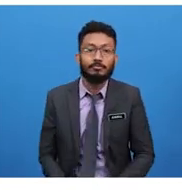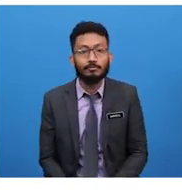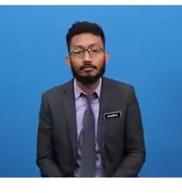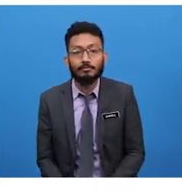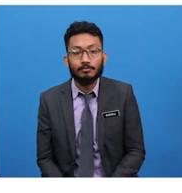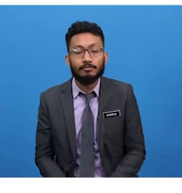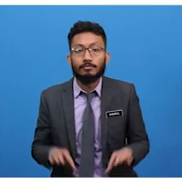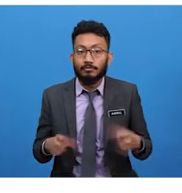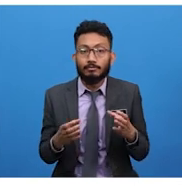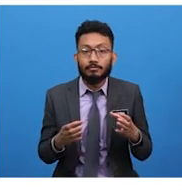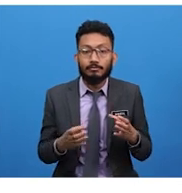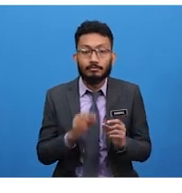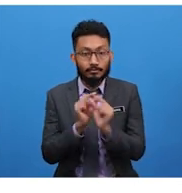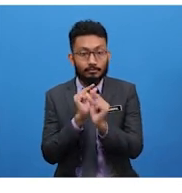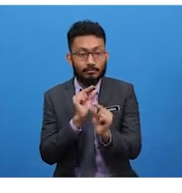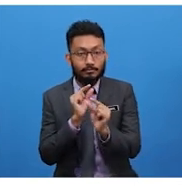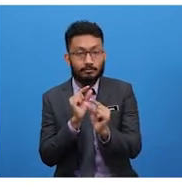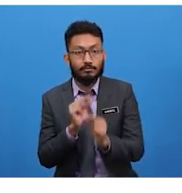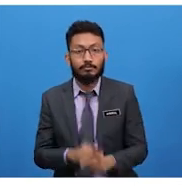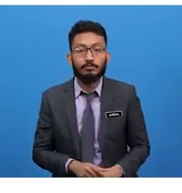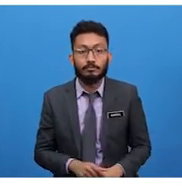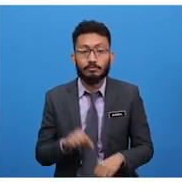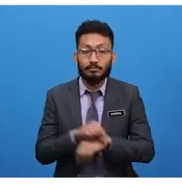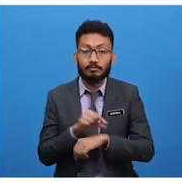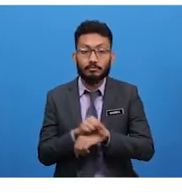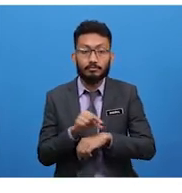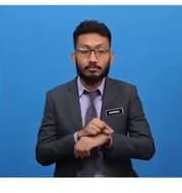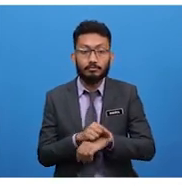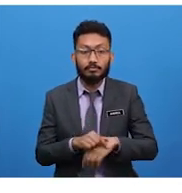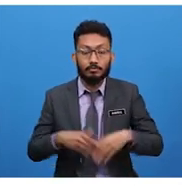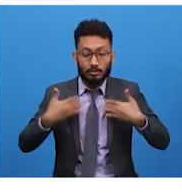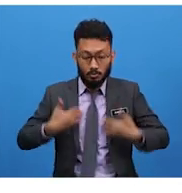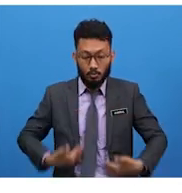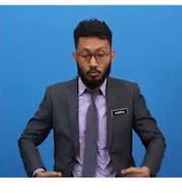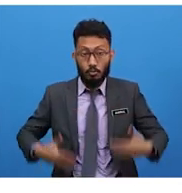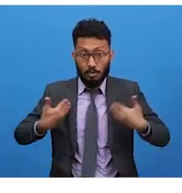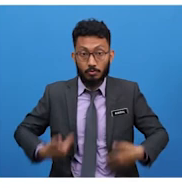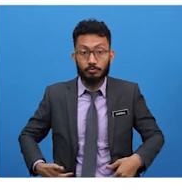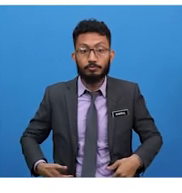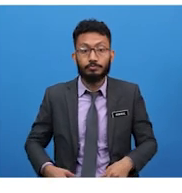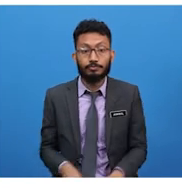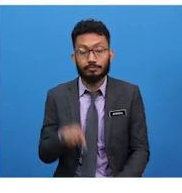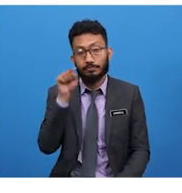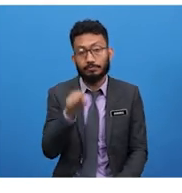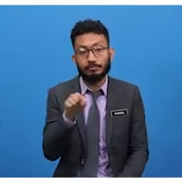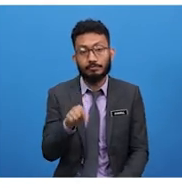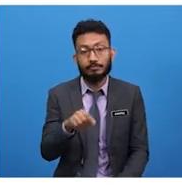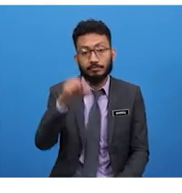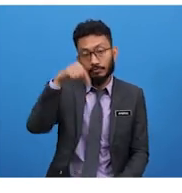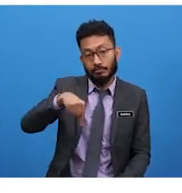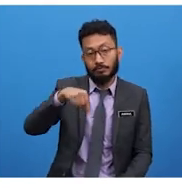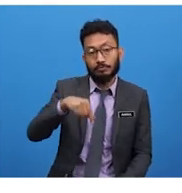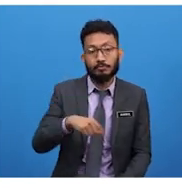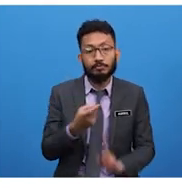Untuk membuat garis empayar, gunakan ukuran labuh bawah dada dan tandakan titik Q dari titik B.